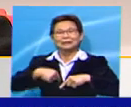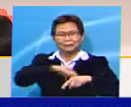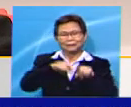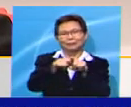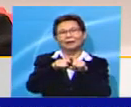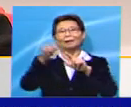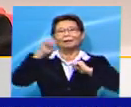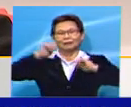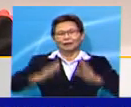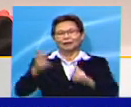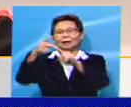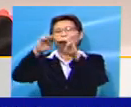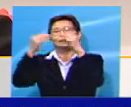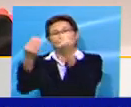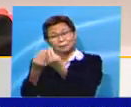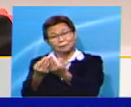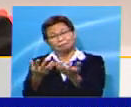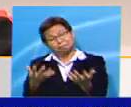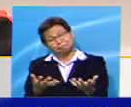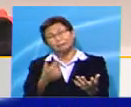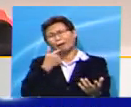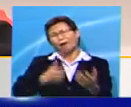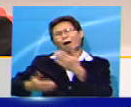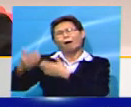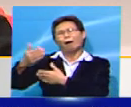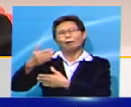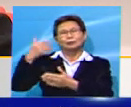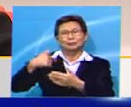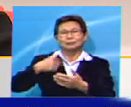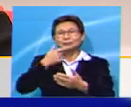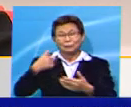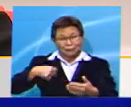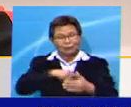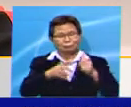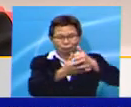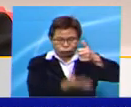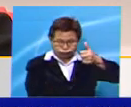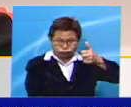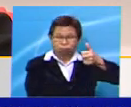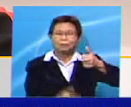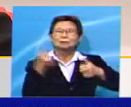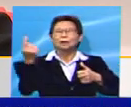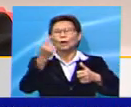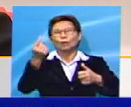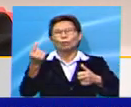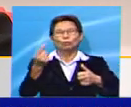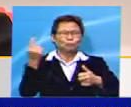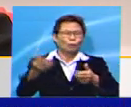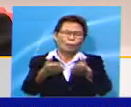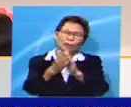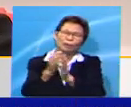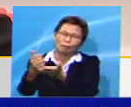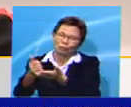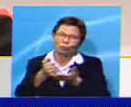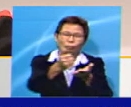masyarakat. Maknanya selama ni kita nak mengumpul dana, kita selalunya akan meminta